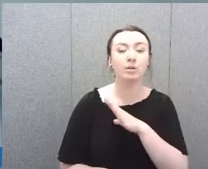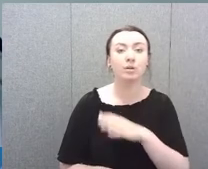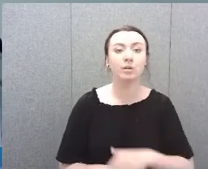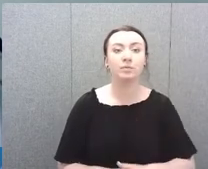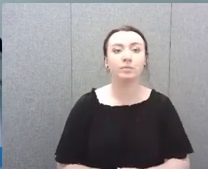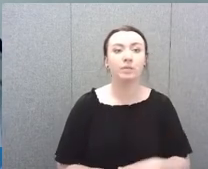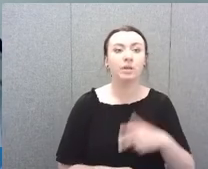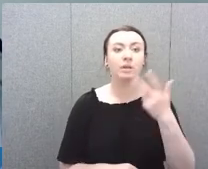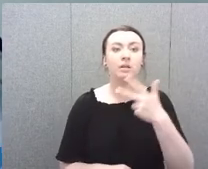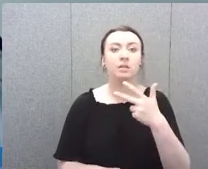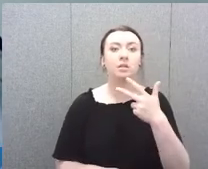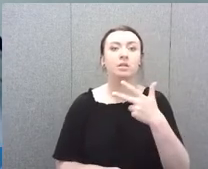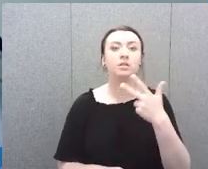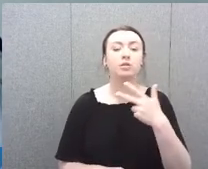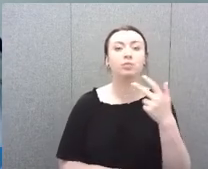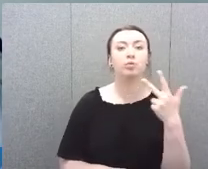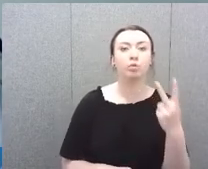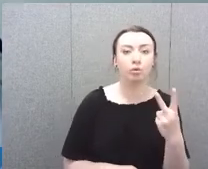только